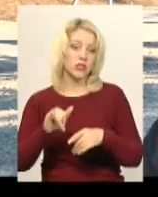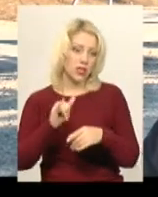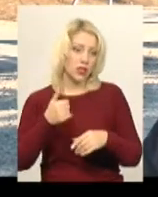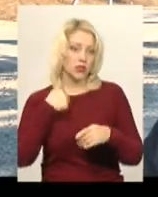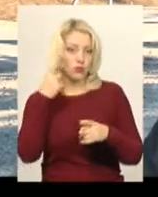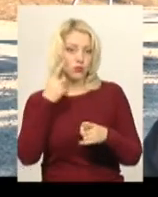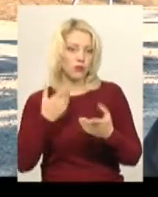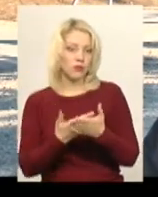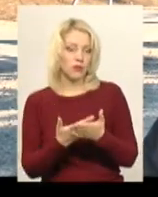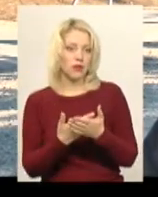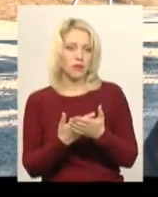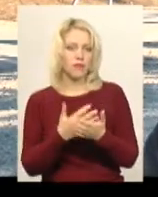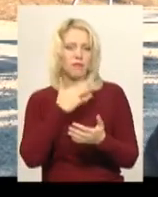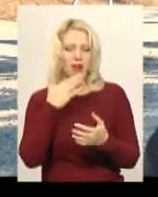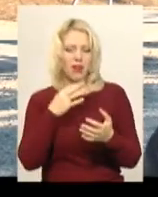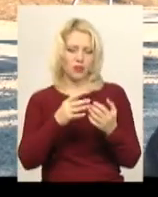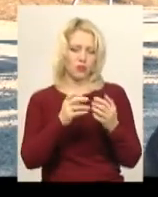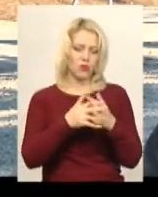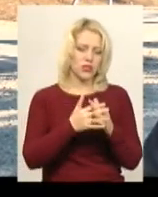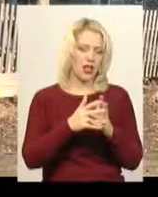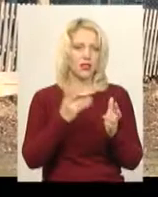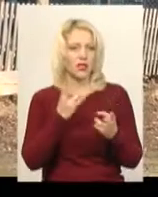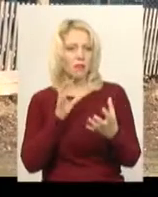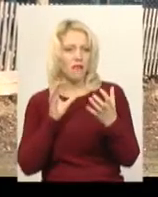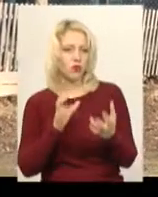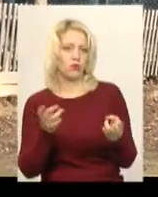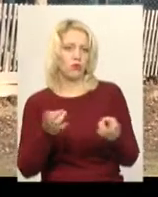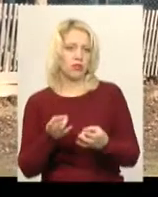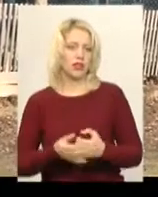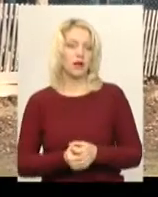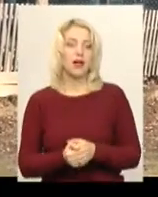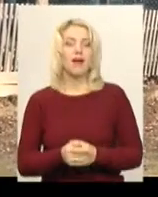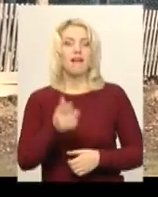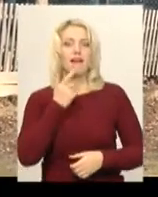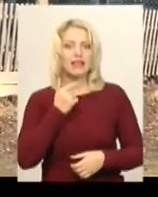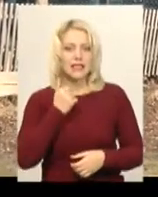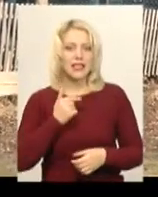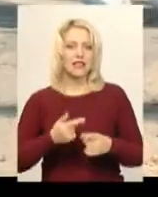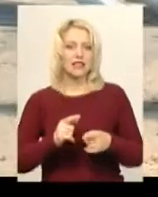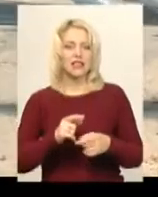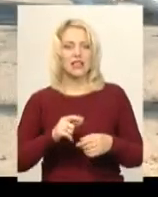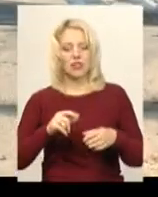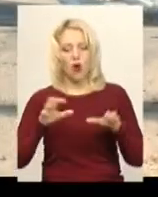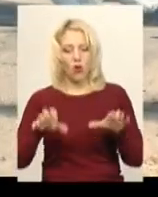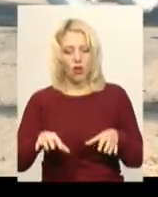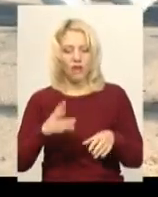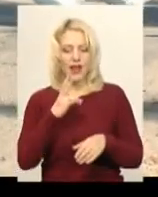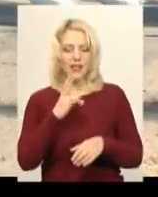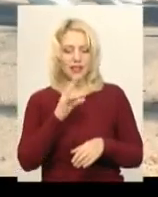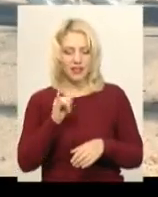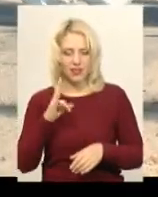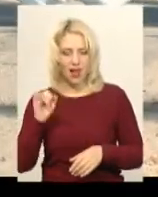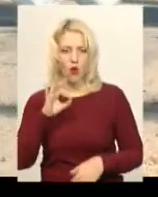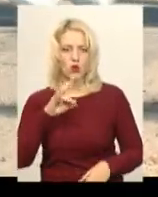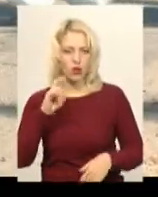і багато по вулицях немає, по селах, так само автобуси треба. Красилівський міський голова Ніла Островська каже, проблеми сіл Чернелівської